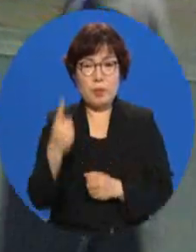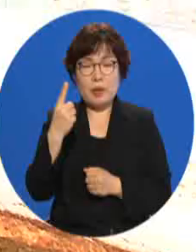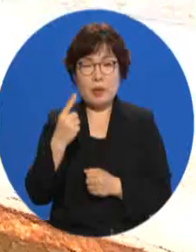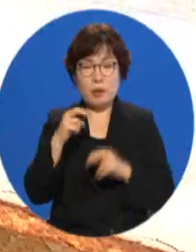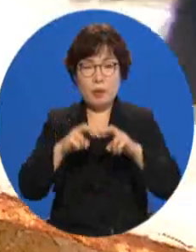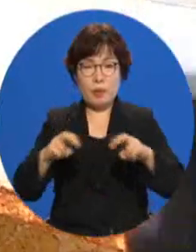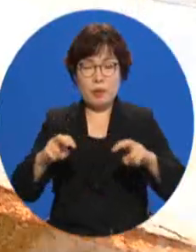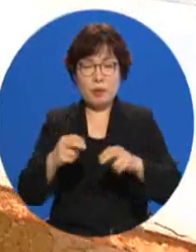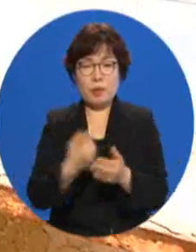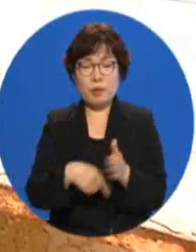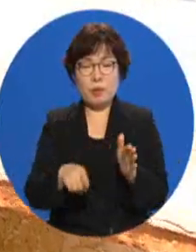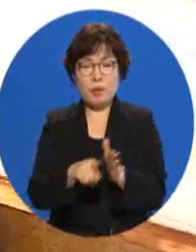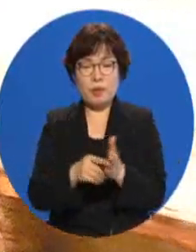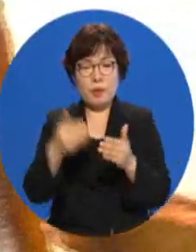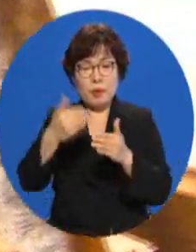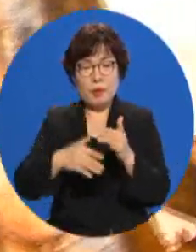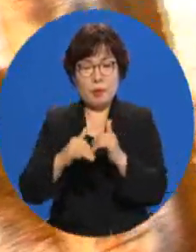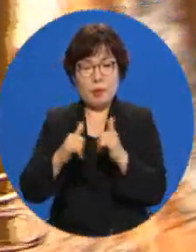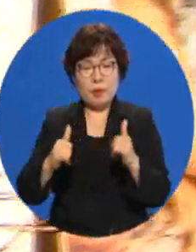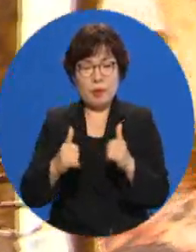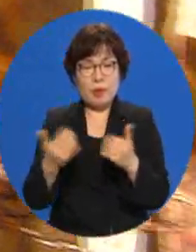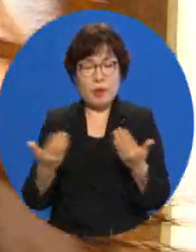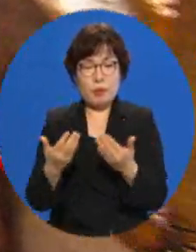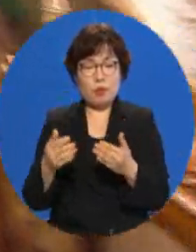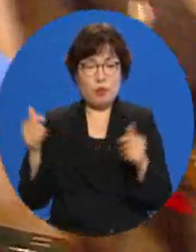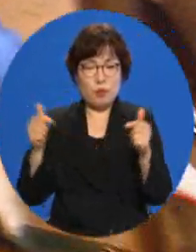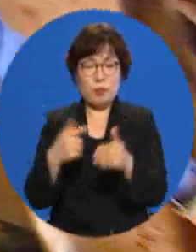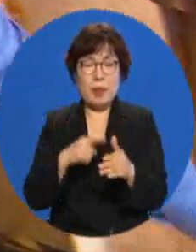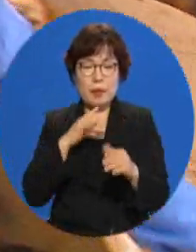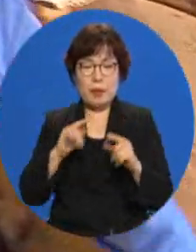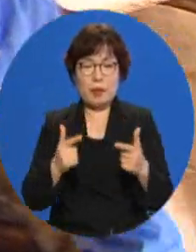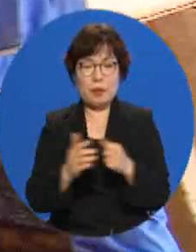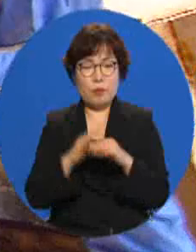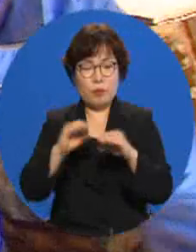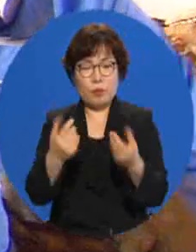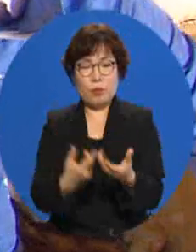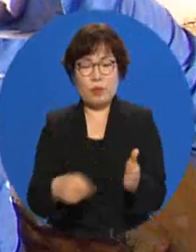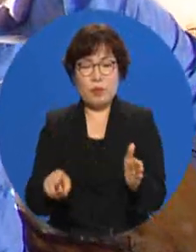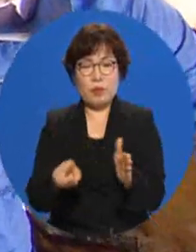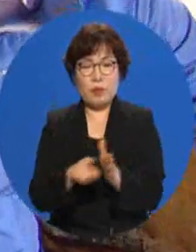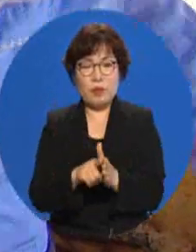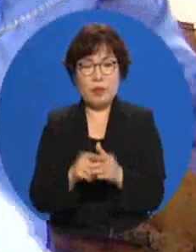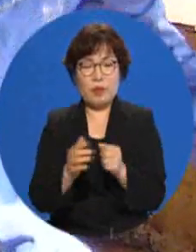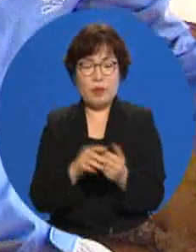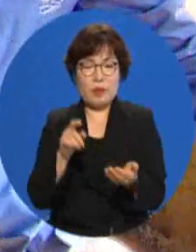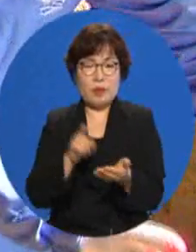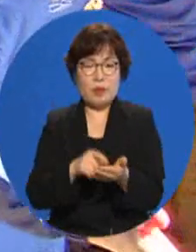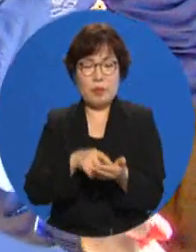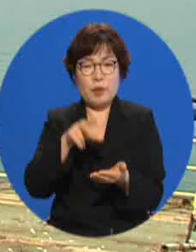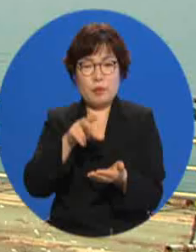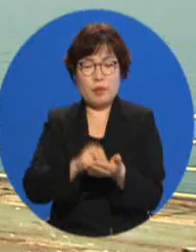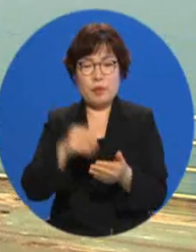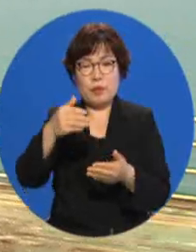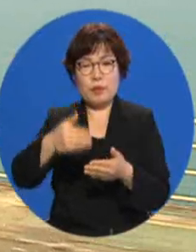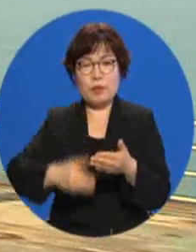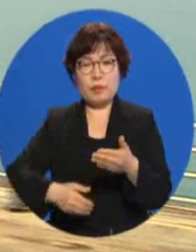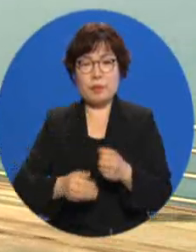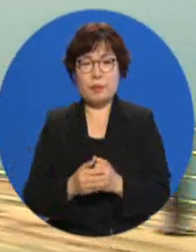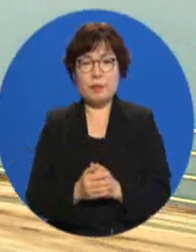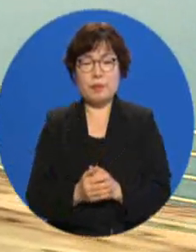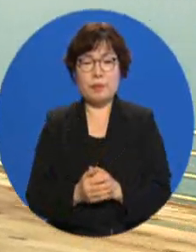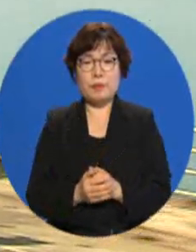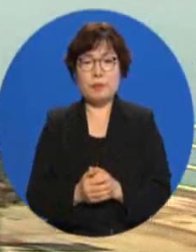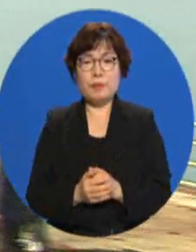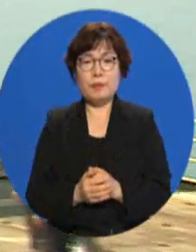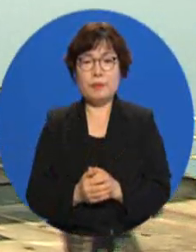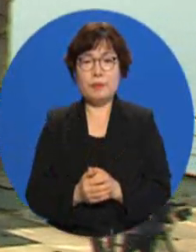일은 희생자들의 아픔을 덜어주는 것뿐 아니라 후속 대책을 추진하는 데도 가장 시급한 과제로 남아 있습니다.